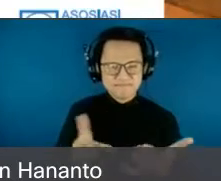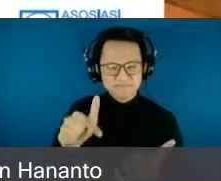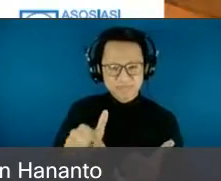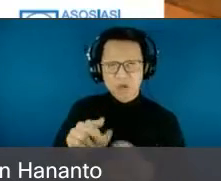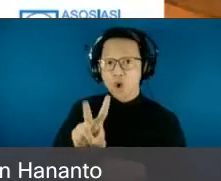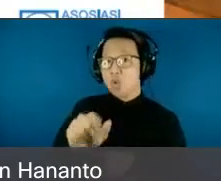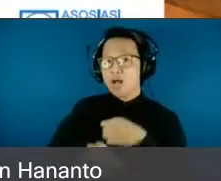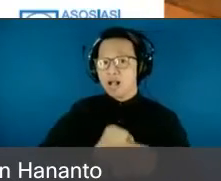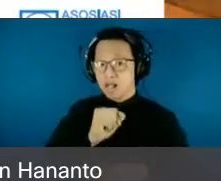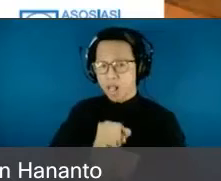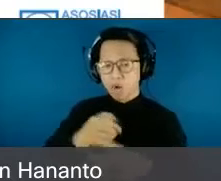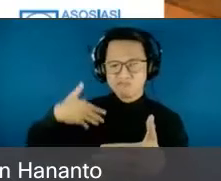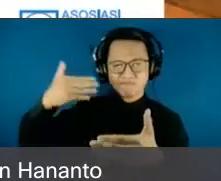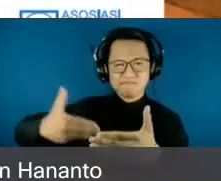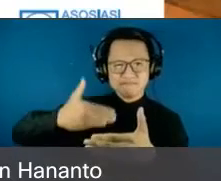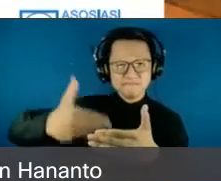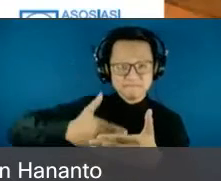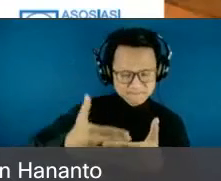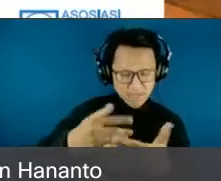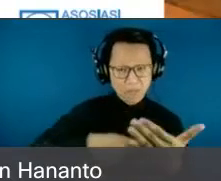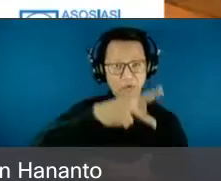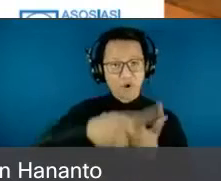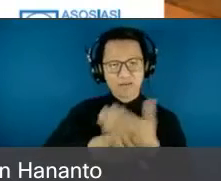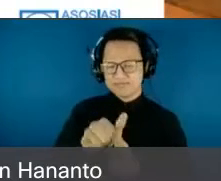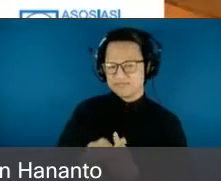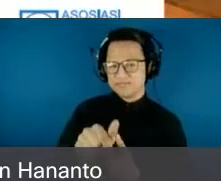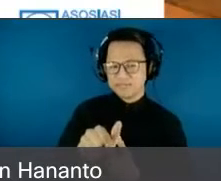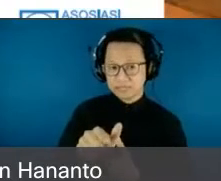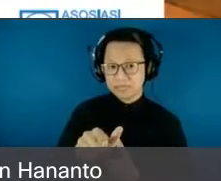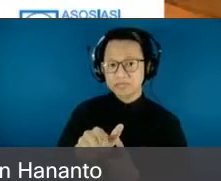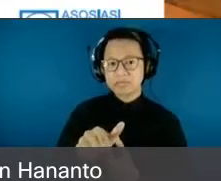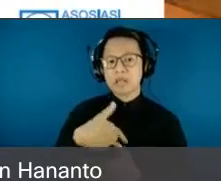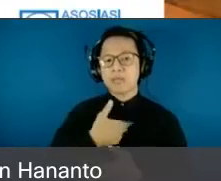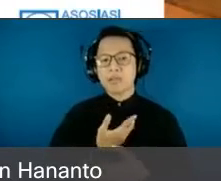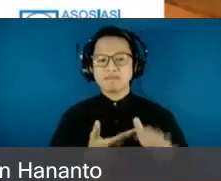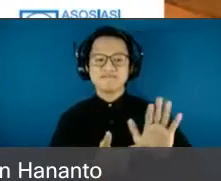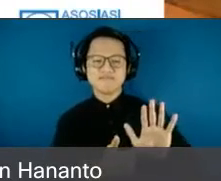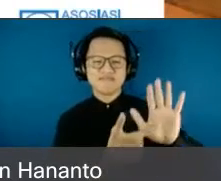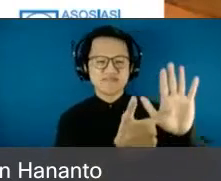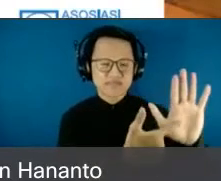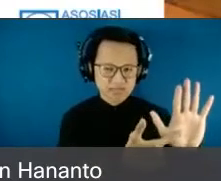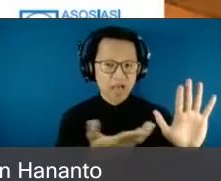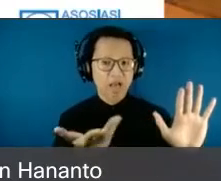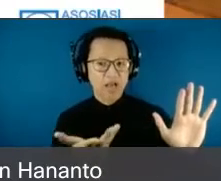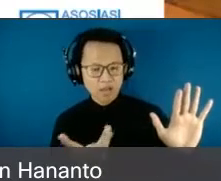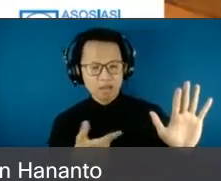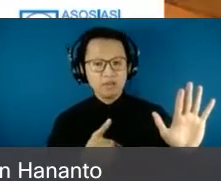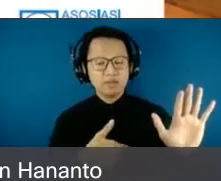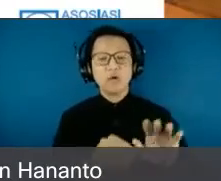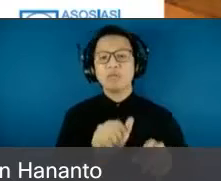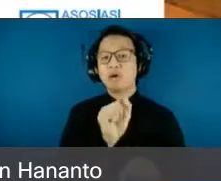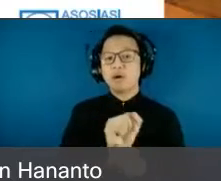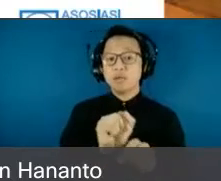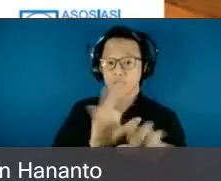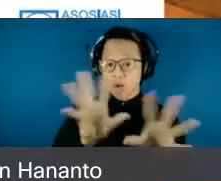dalam dua tahun perjalanan program ini, highlight yang ingin saya sampaikan di antara highlight-highlight lain adalah workplace inclusion